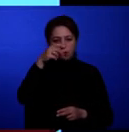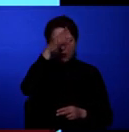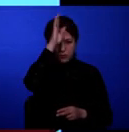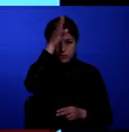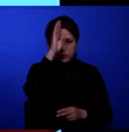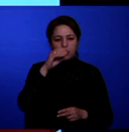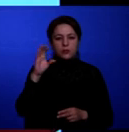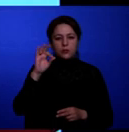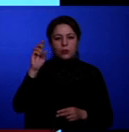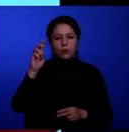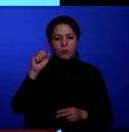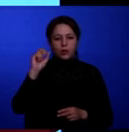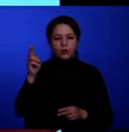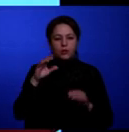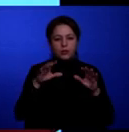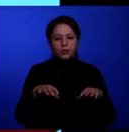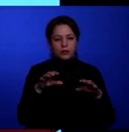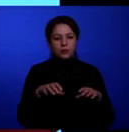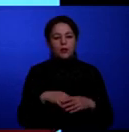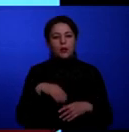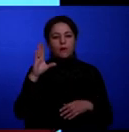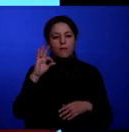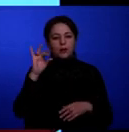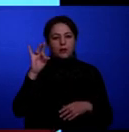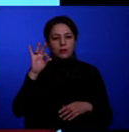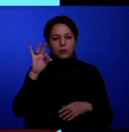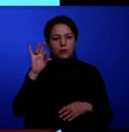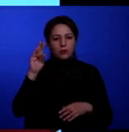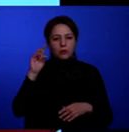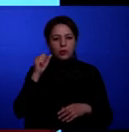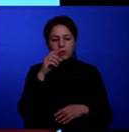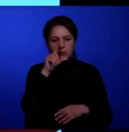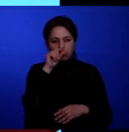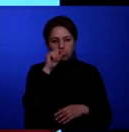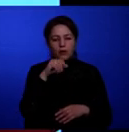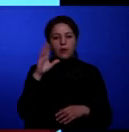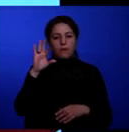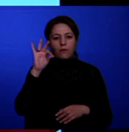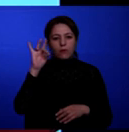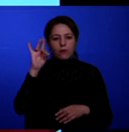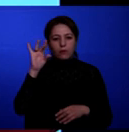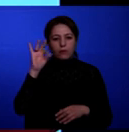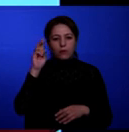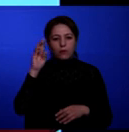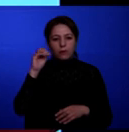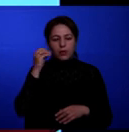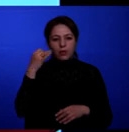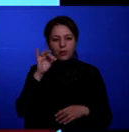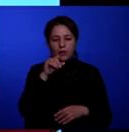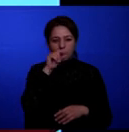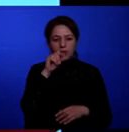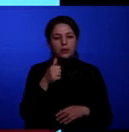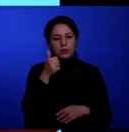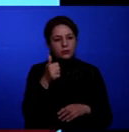собака ворона воробей замечательные